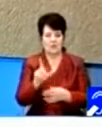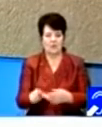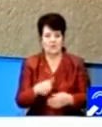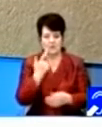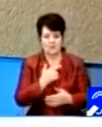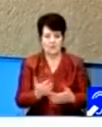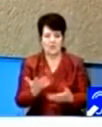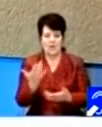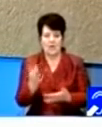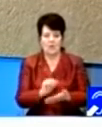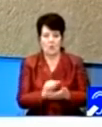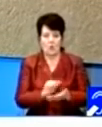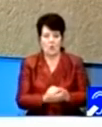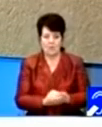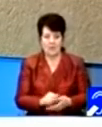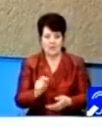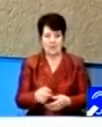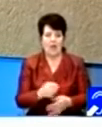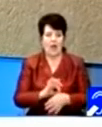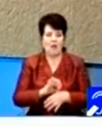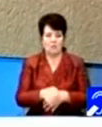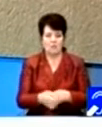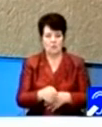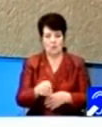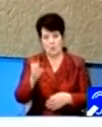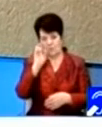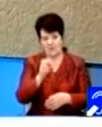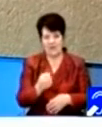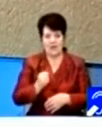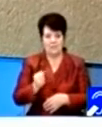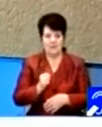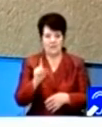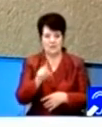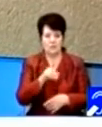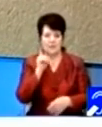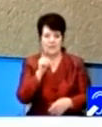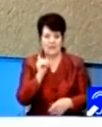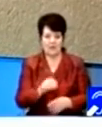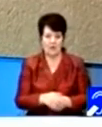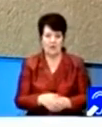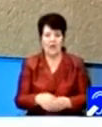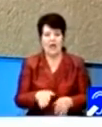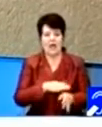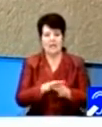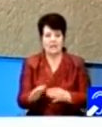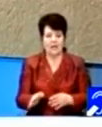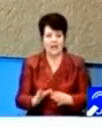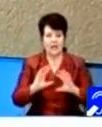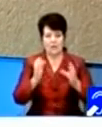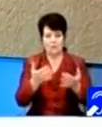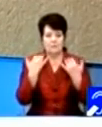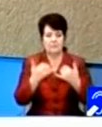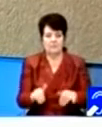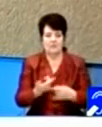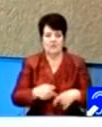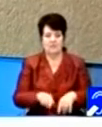de documente care demonstrează abuzurile guvernului și armatei asupra etniei Rohingya. Întreaga lume este consternată de această sentință,